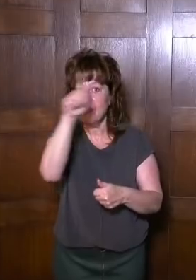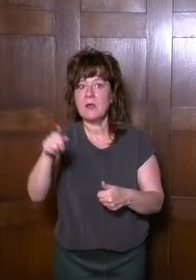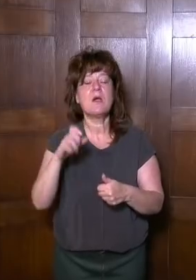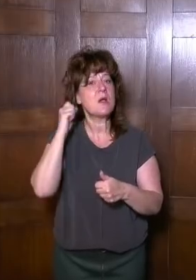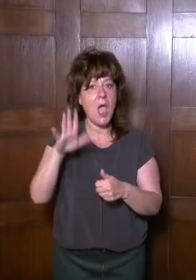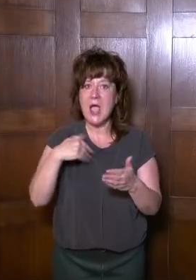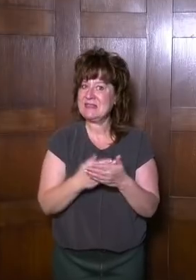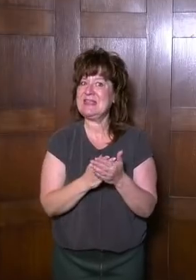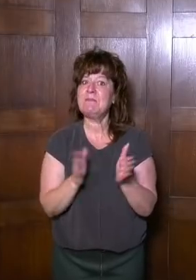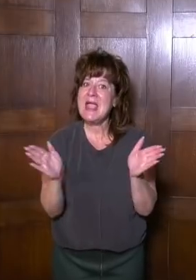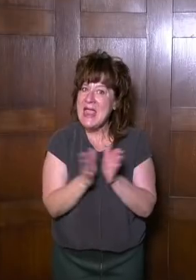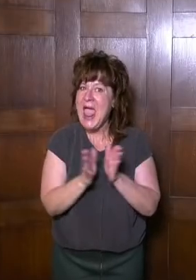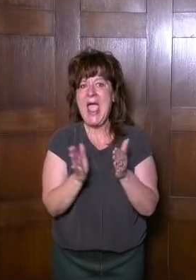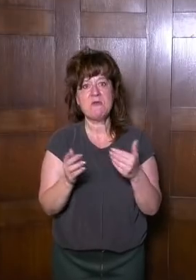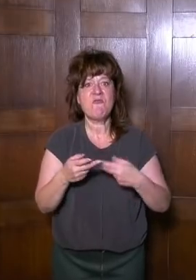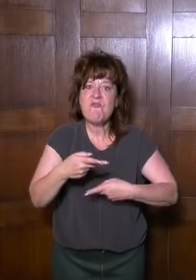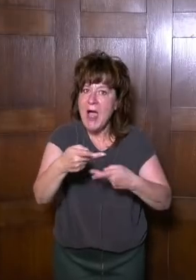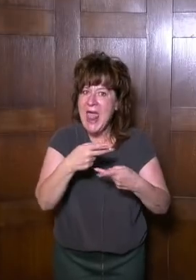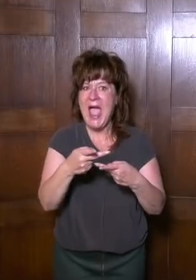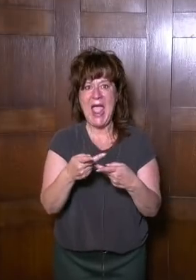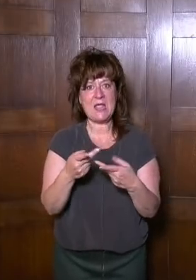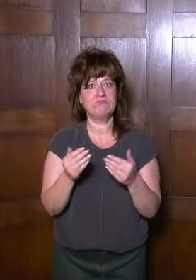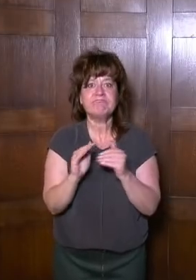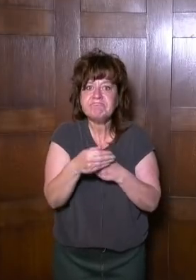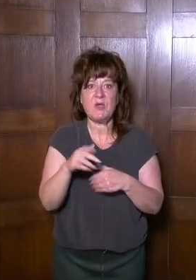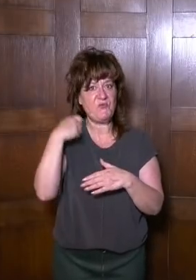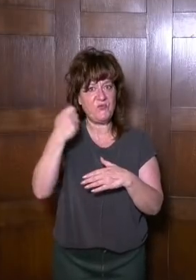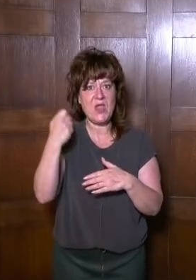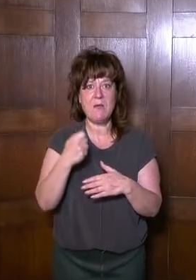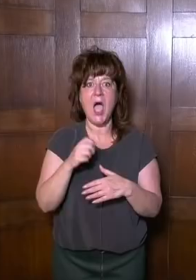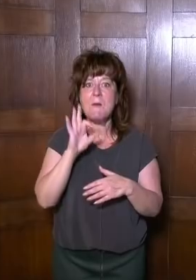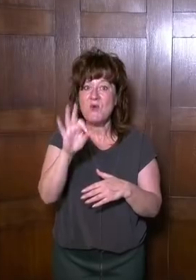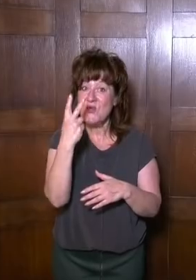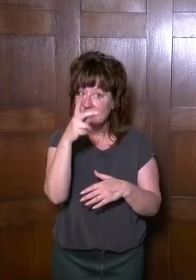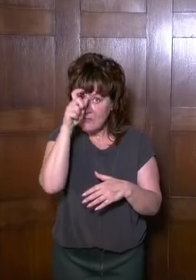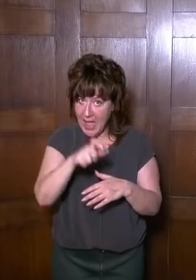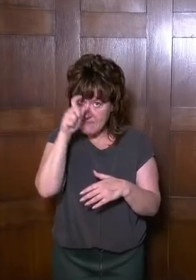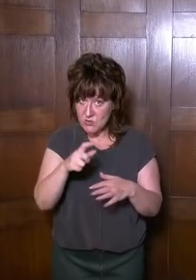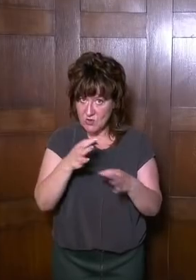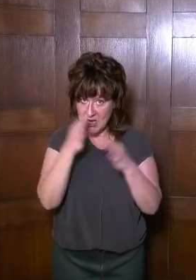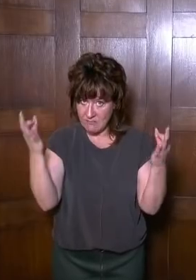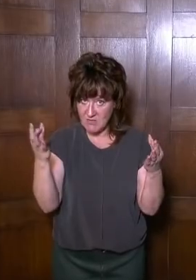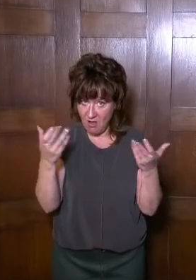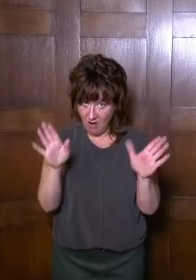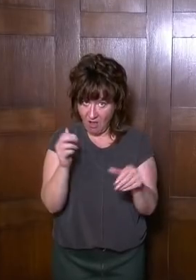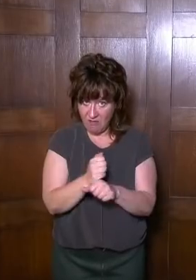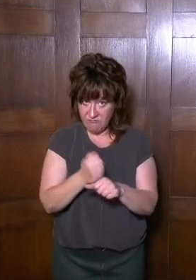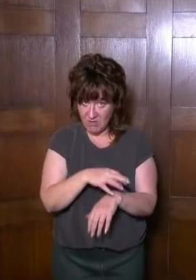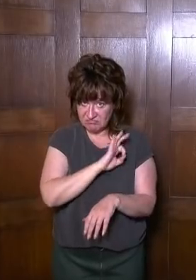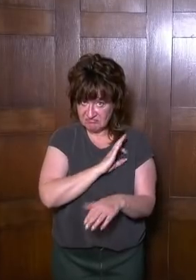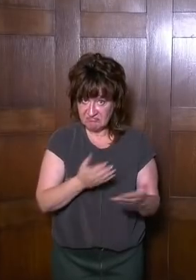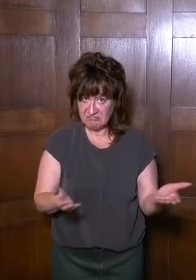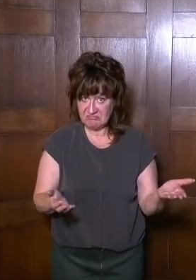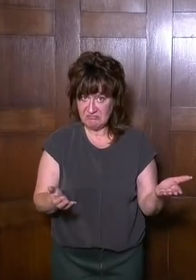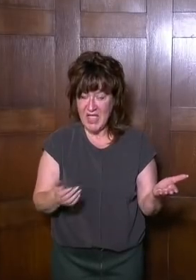kleinere Verleiher, die uns helfen, aber für 2 Mann am Tag aufmachen, lohnt sich das? Dann